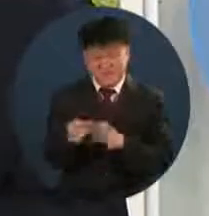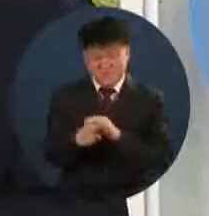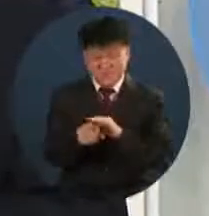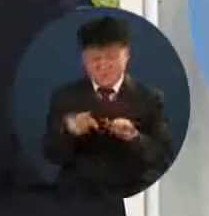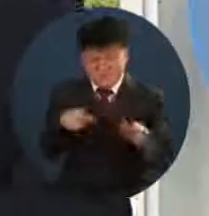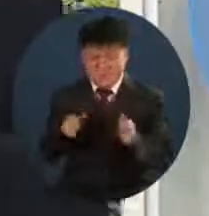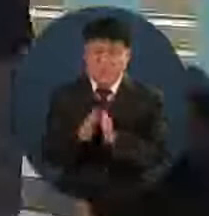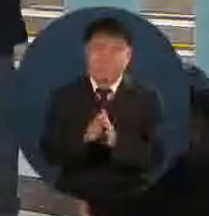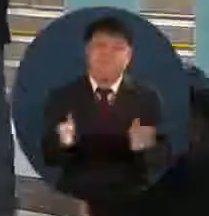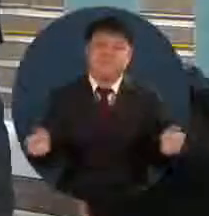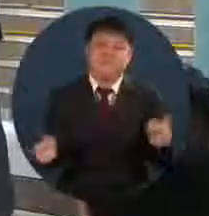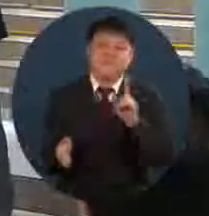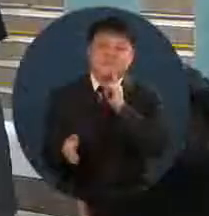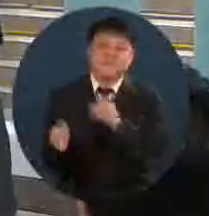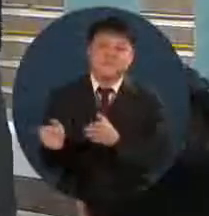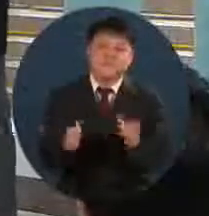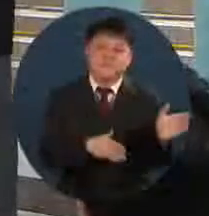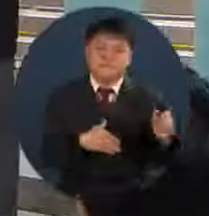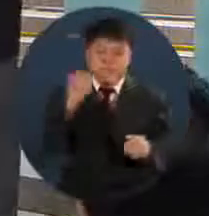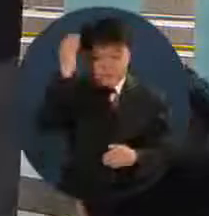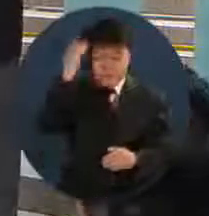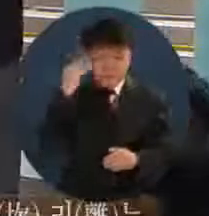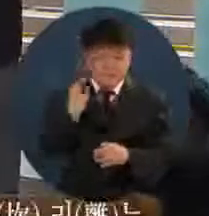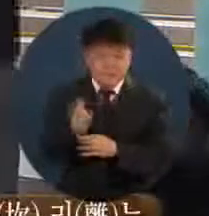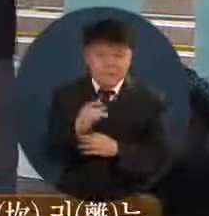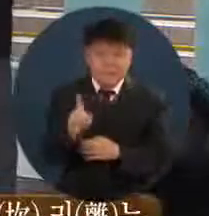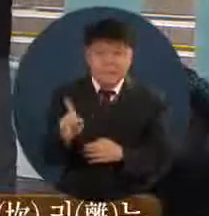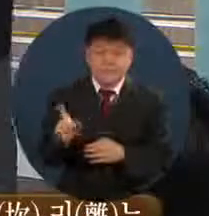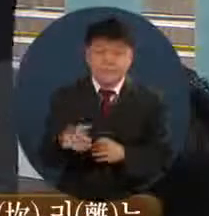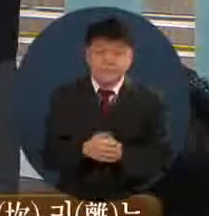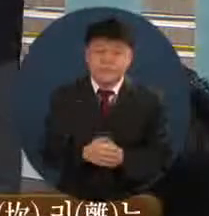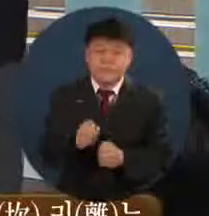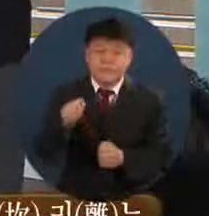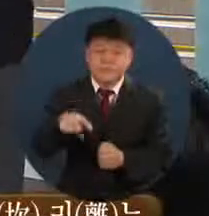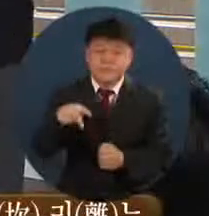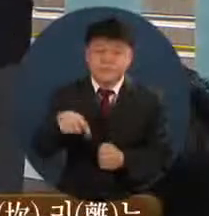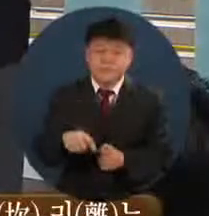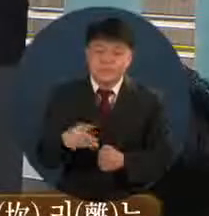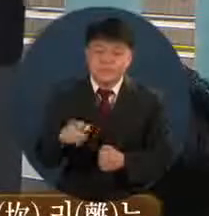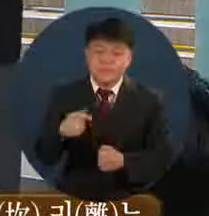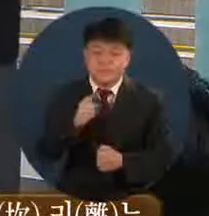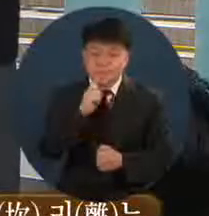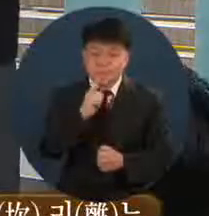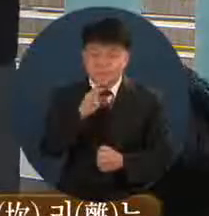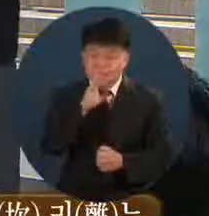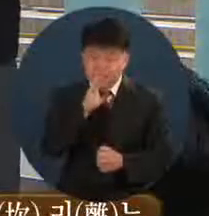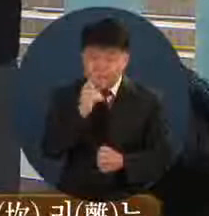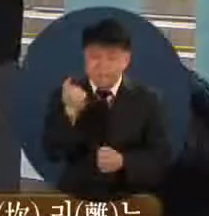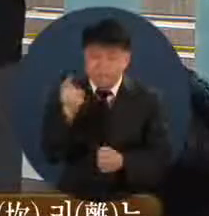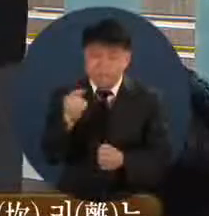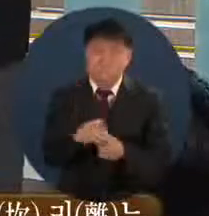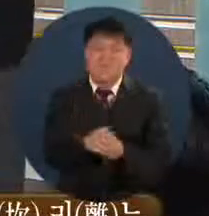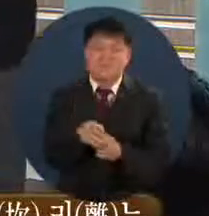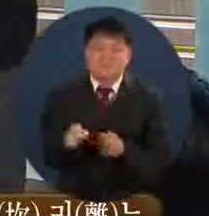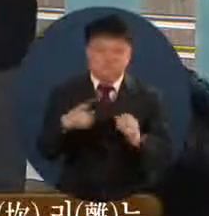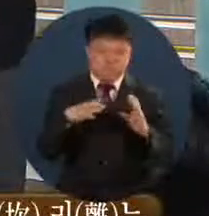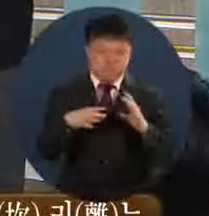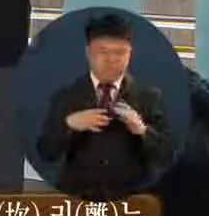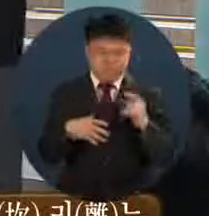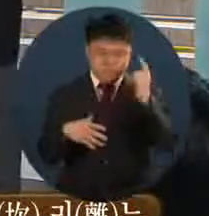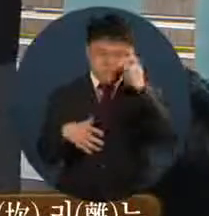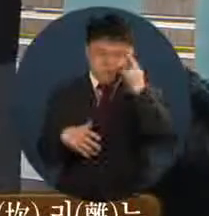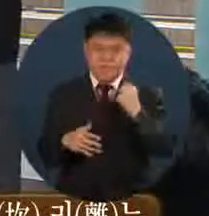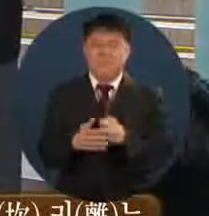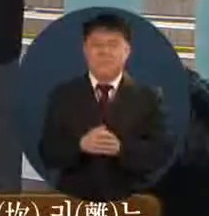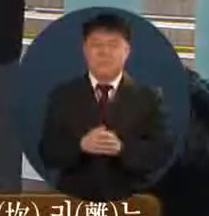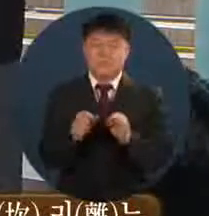겁니다. 여러분도 아시죠? 우리 태극기가 뭡니까? 음양오행 우주론이잖아요. 맞든 틀리든. 저는 굉장히 자랑스럽게 생각합니다.